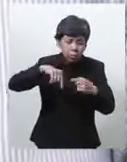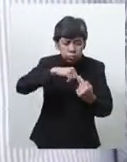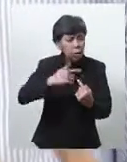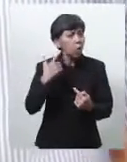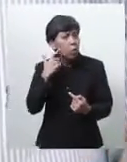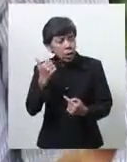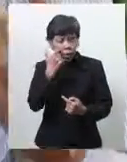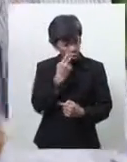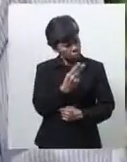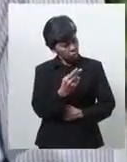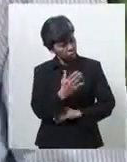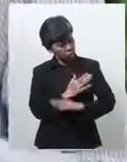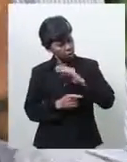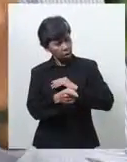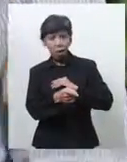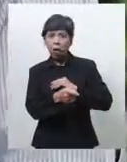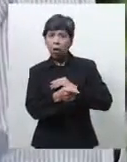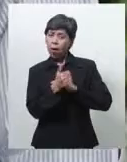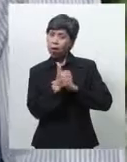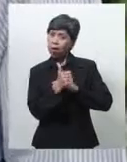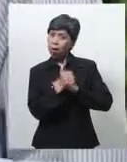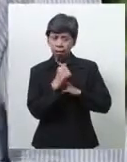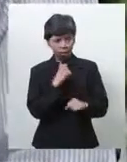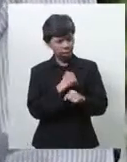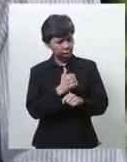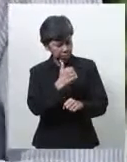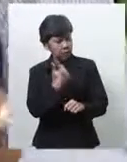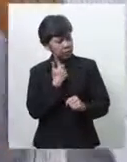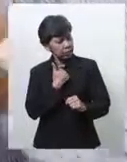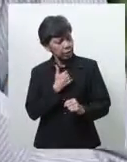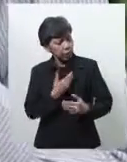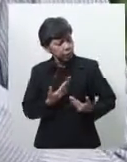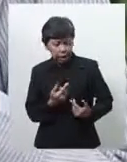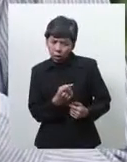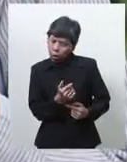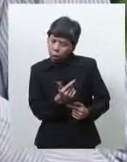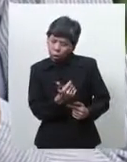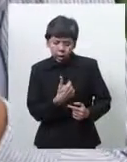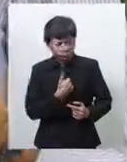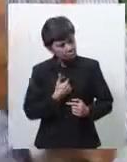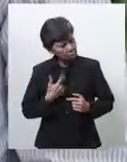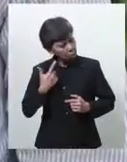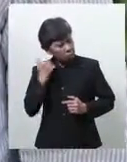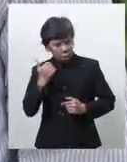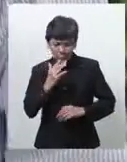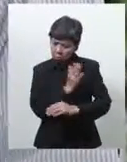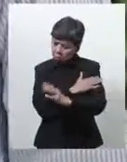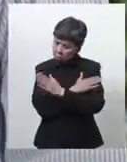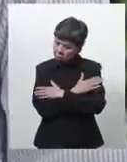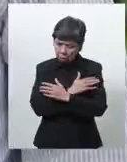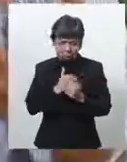เขามองว่าพี่ต้นเนี่ยเป็นจุดหนึ่งเป็นแรงบันดาลใจที่จะทำให้เขาเนี่ยหันกลับมามองตัวเองด้วยค่ะว่าตัวเขาเนี่ยก็มี